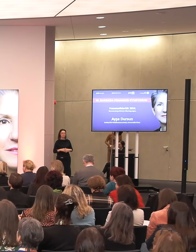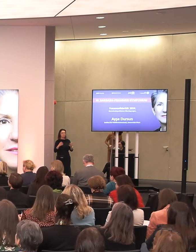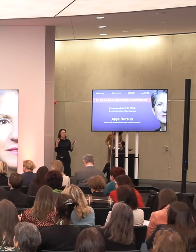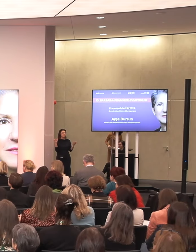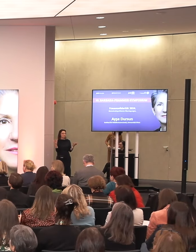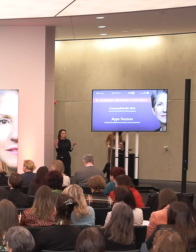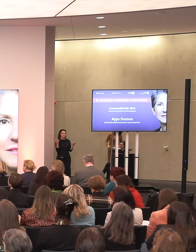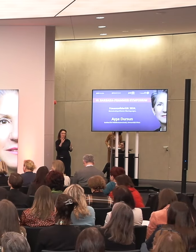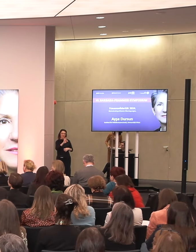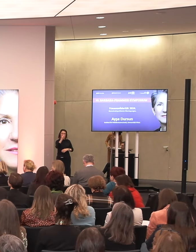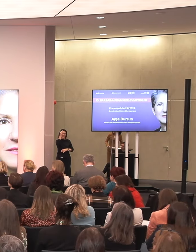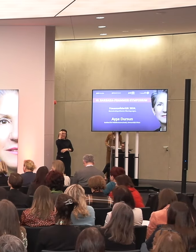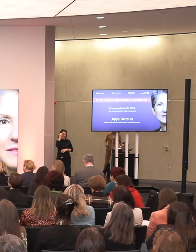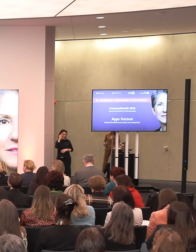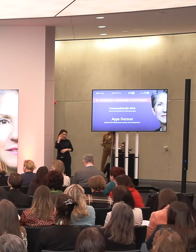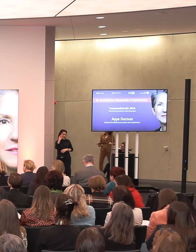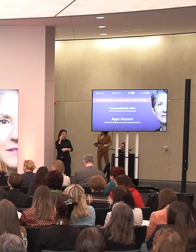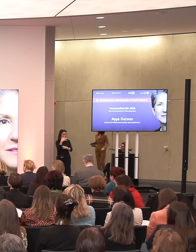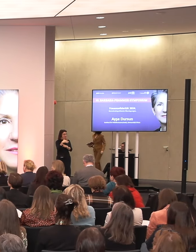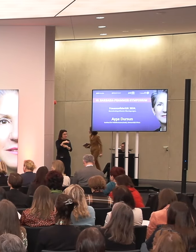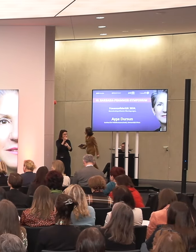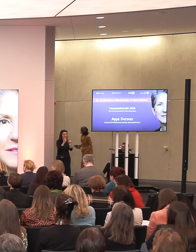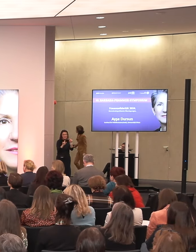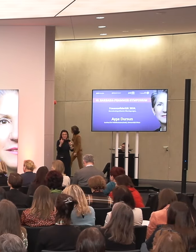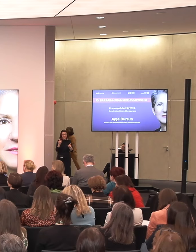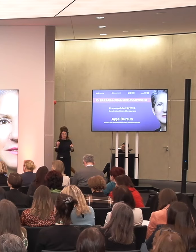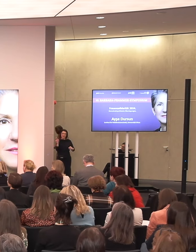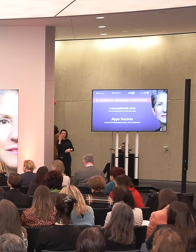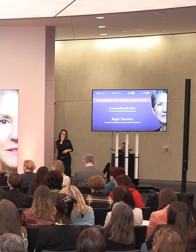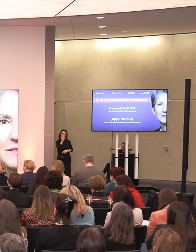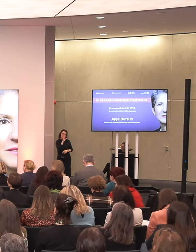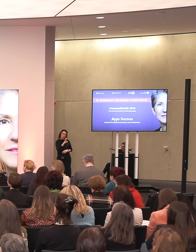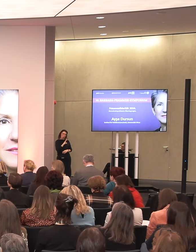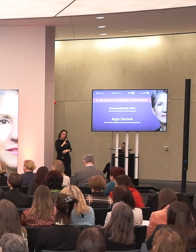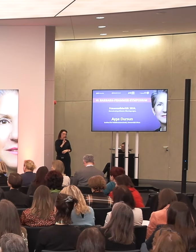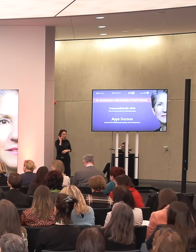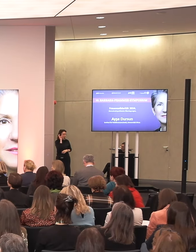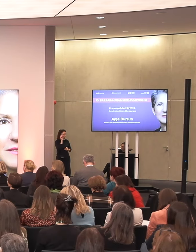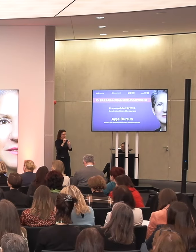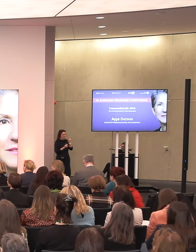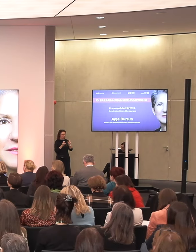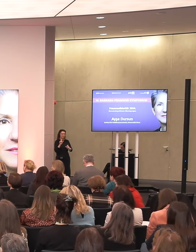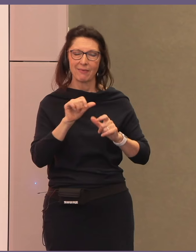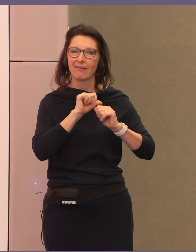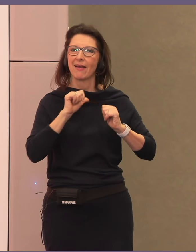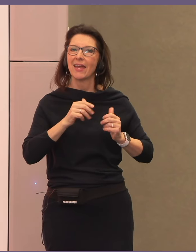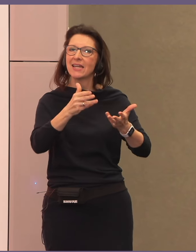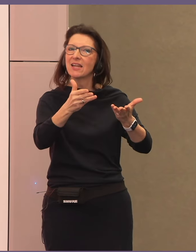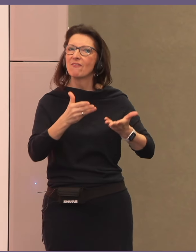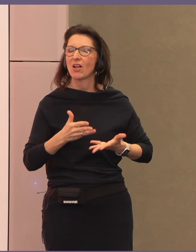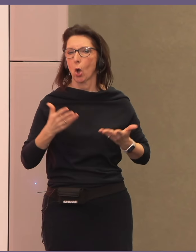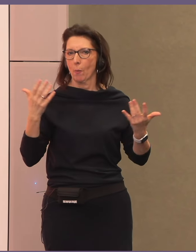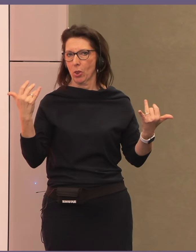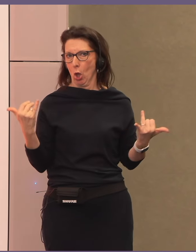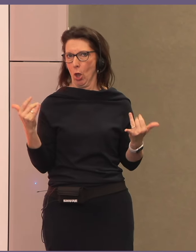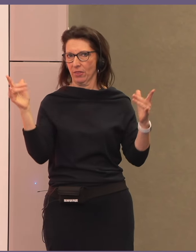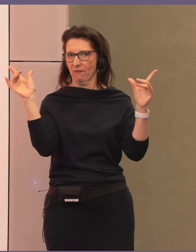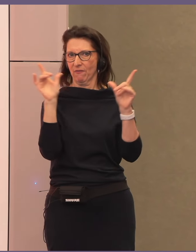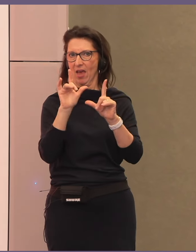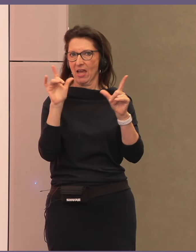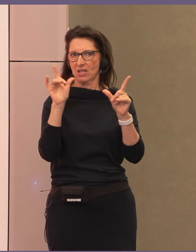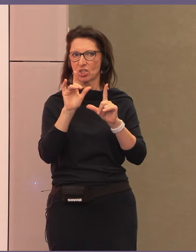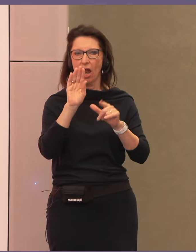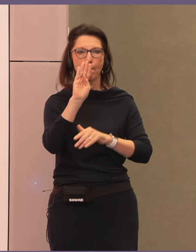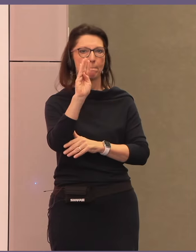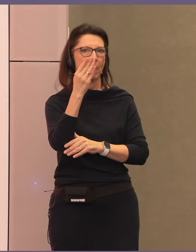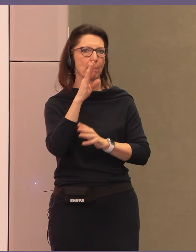Sehr geehrte Gäste, liebe KollegInnen, herzlich willkommen zu dem heutigen Barbara-Prammer-Symposium. Es ist